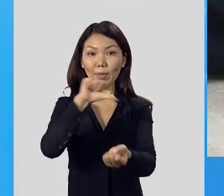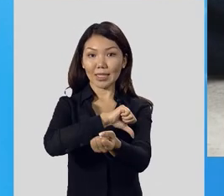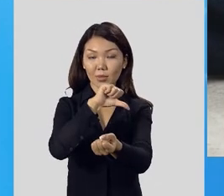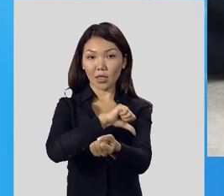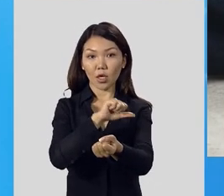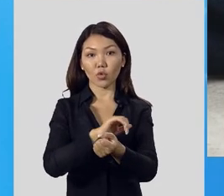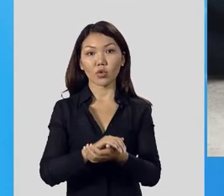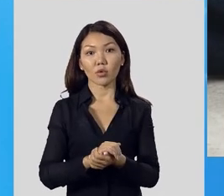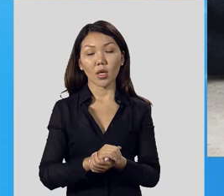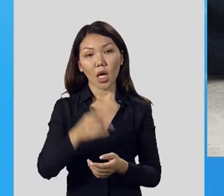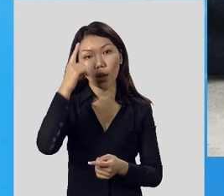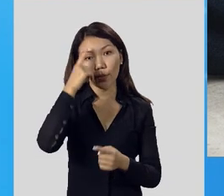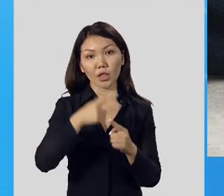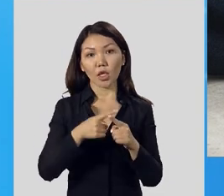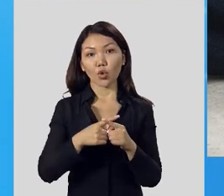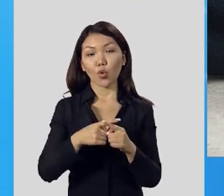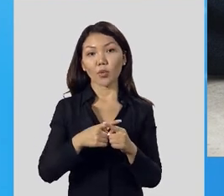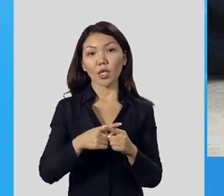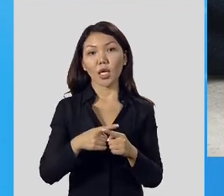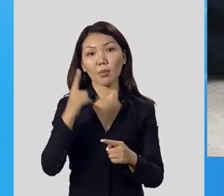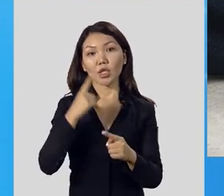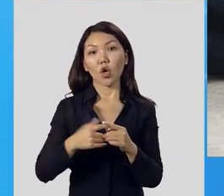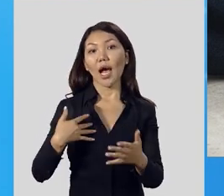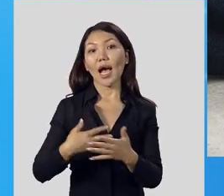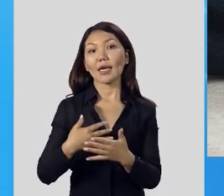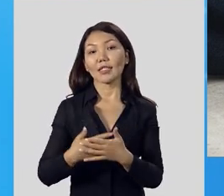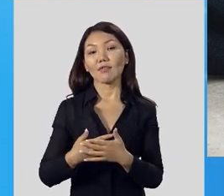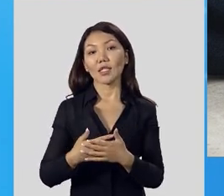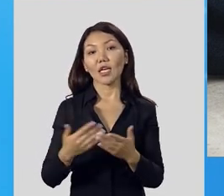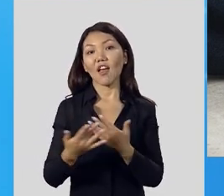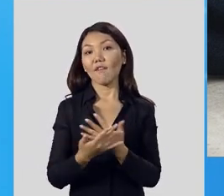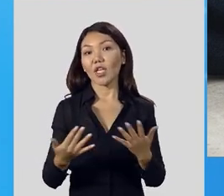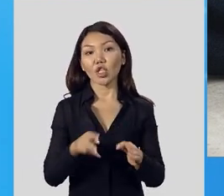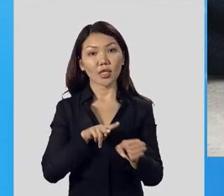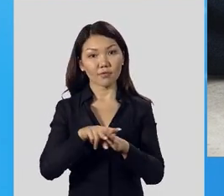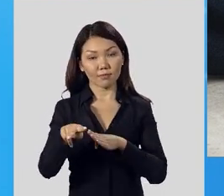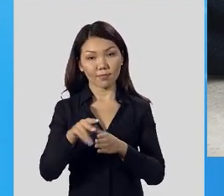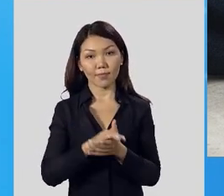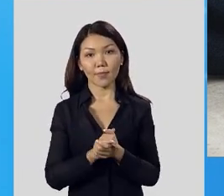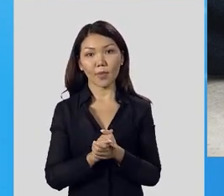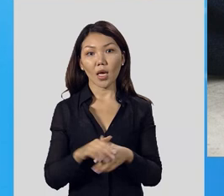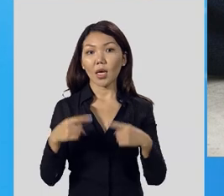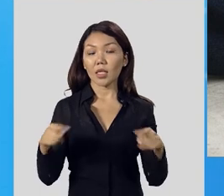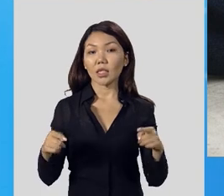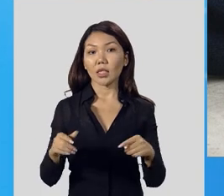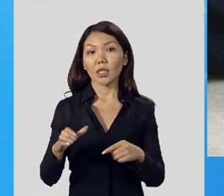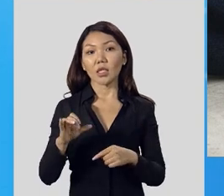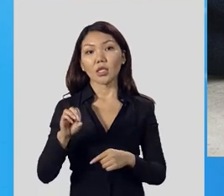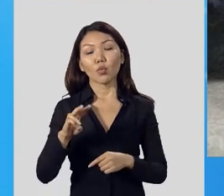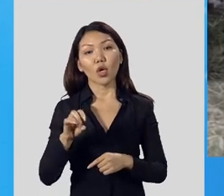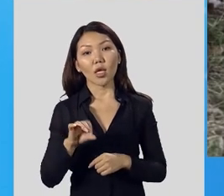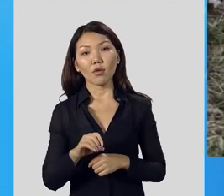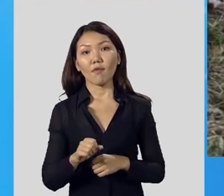наркотиков, психотропных и психоактивных веществ, различных стимуляторов и